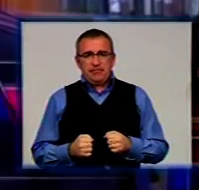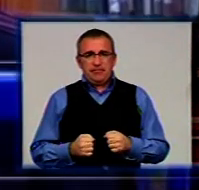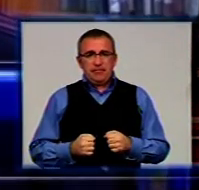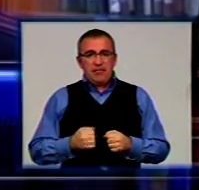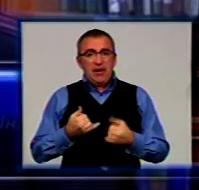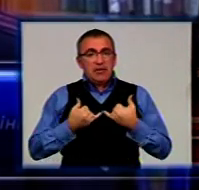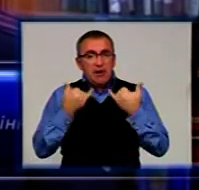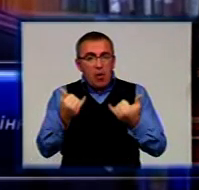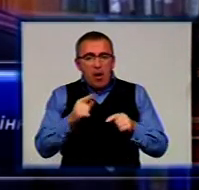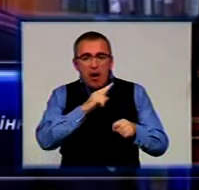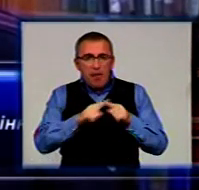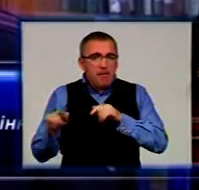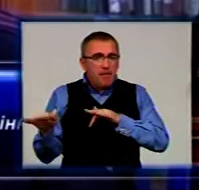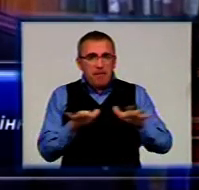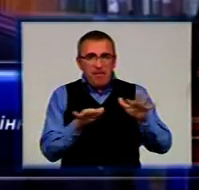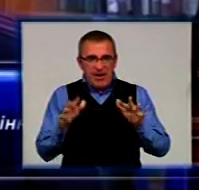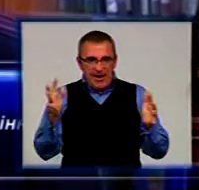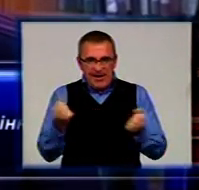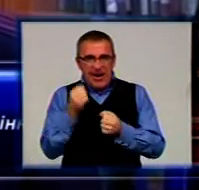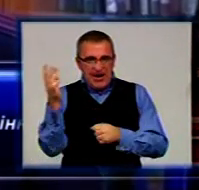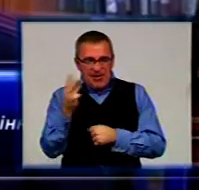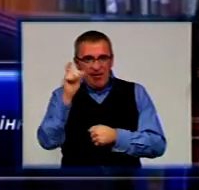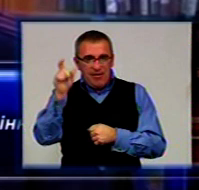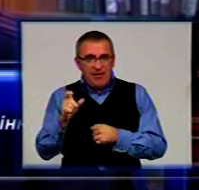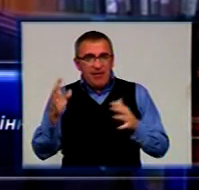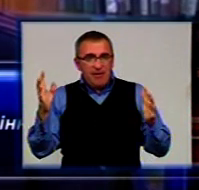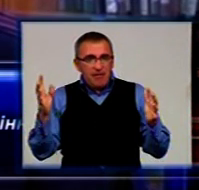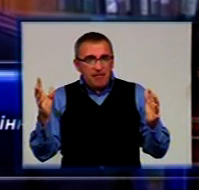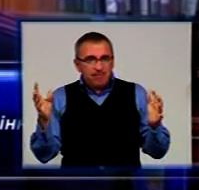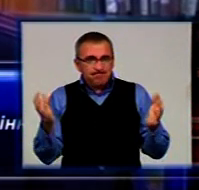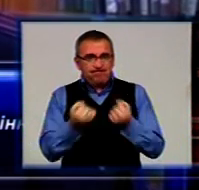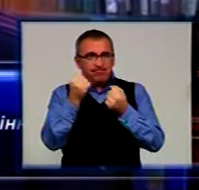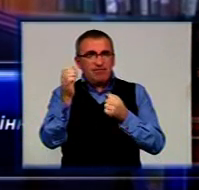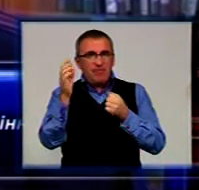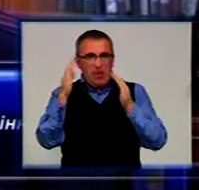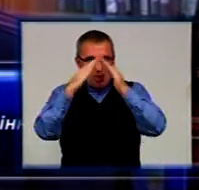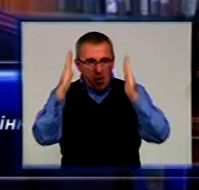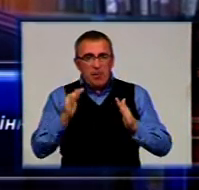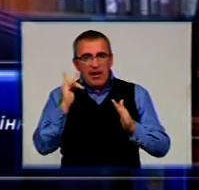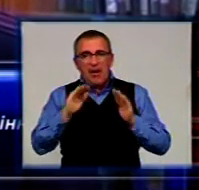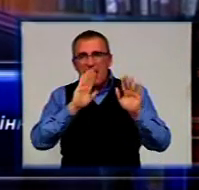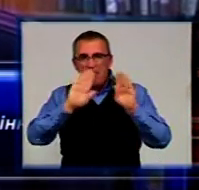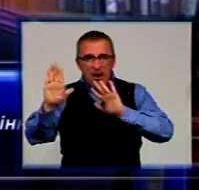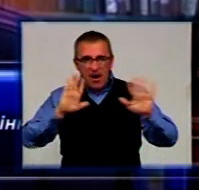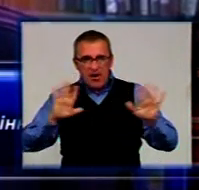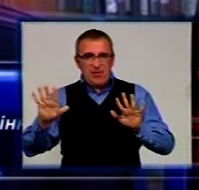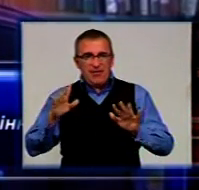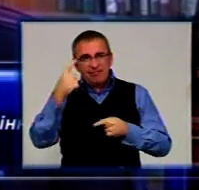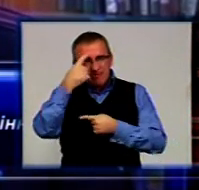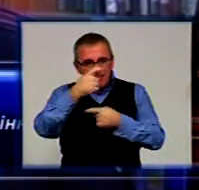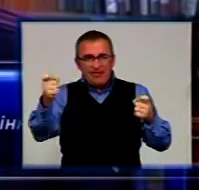Завдяки оперативним діям рятувальників вдалося врятувати двоповерховий будинок та майно. Водночас звертаюся до